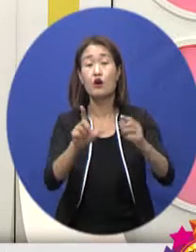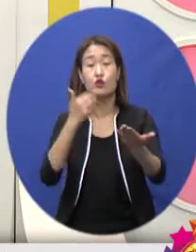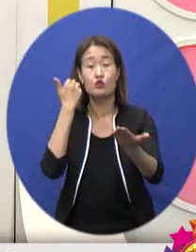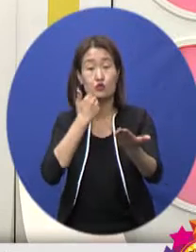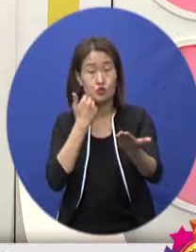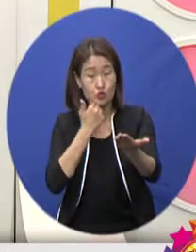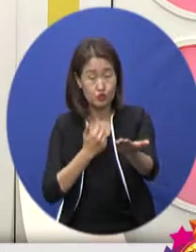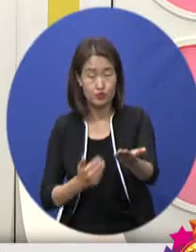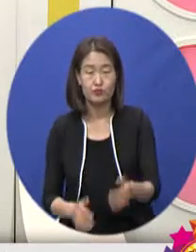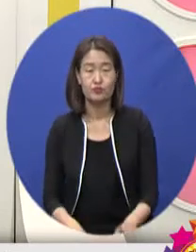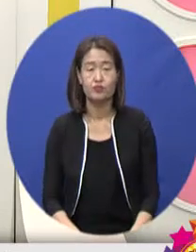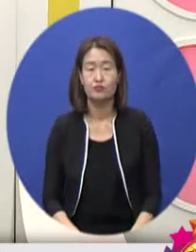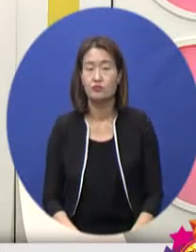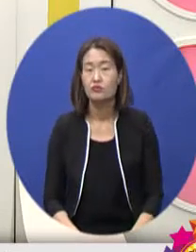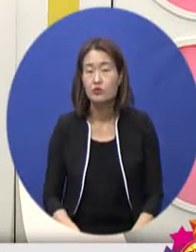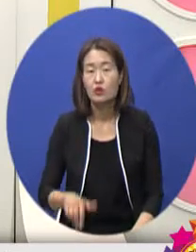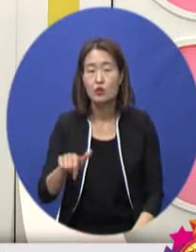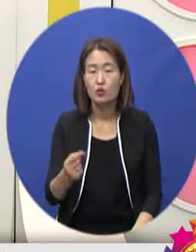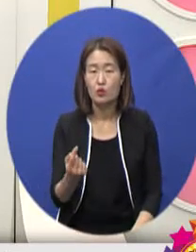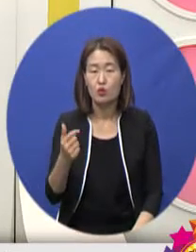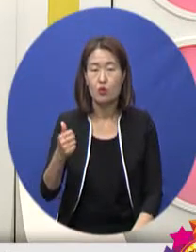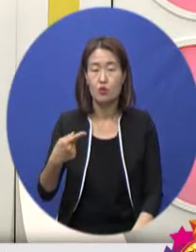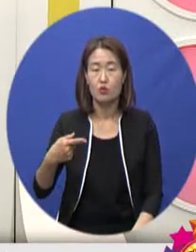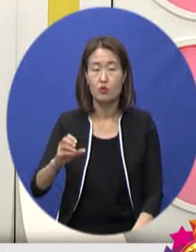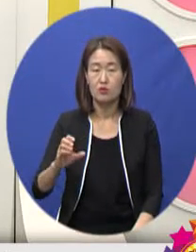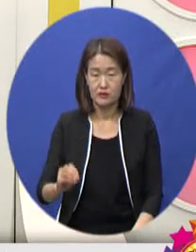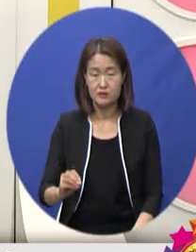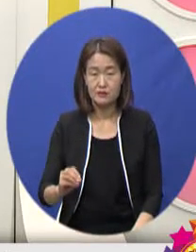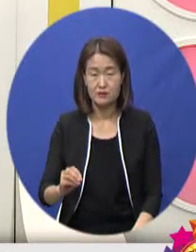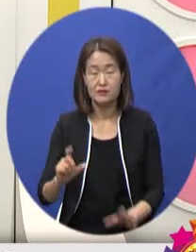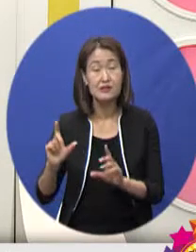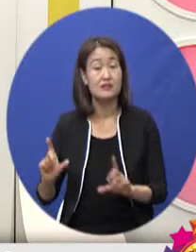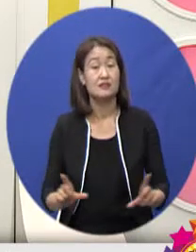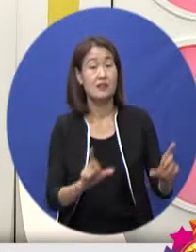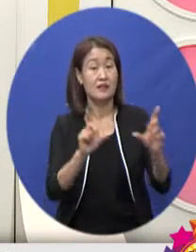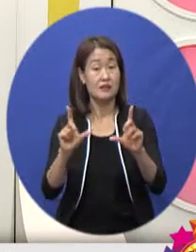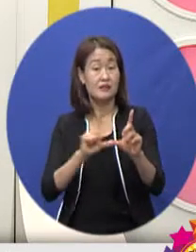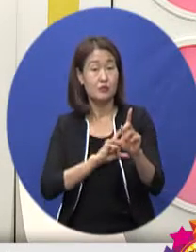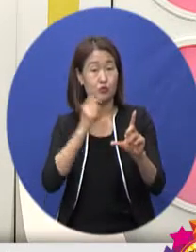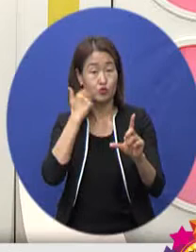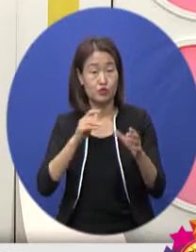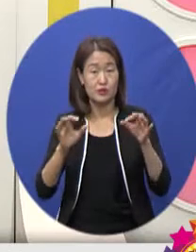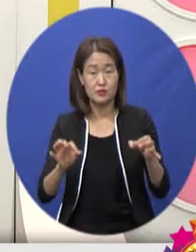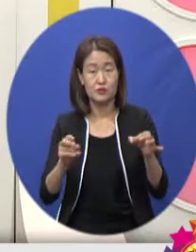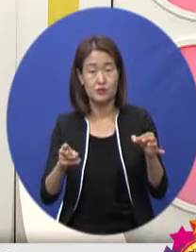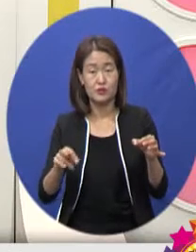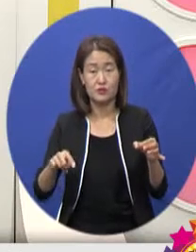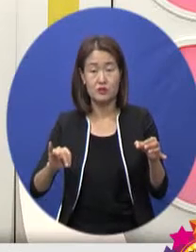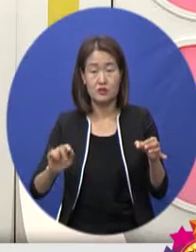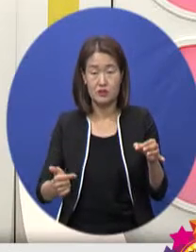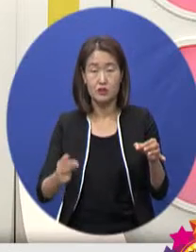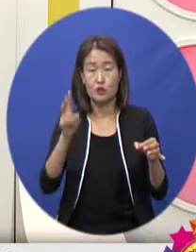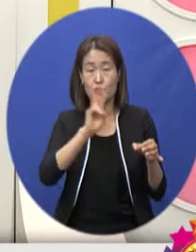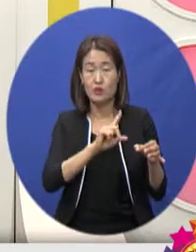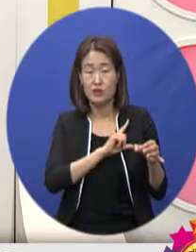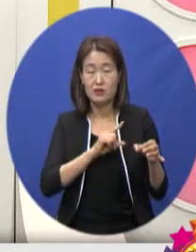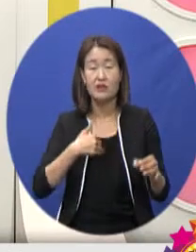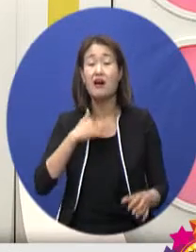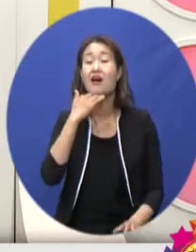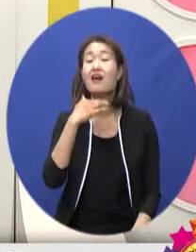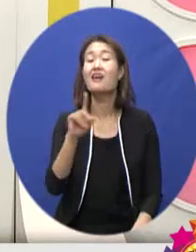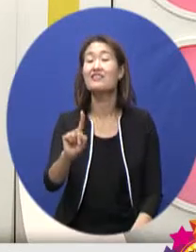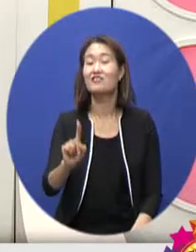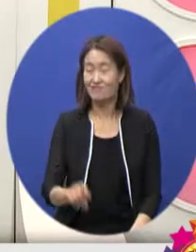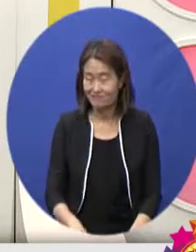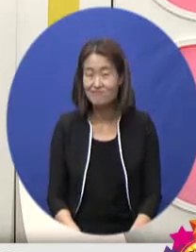누구신가요? 고흥에 사는 김영신입니다. 네, 오늘 부르실 곡은 어떤 곡이시죠? 네, 나이가 어떠냐고요.